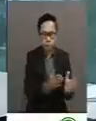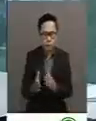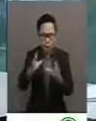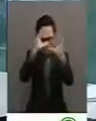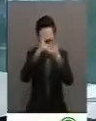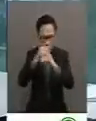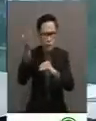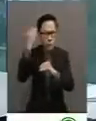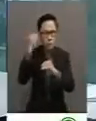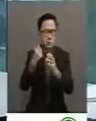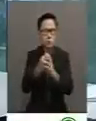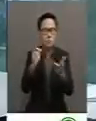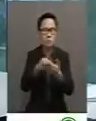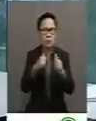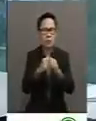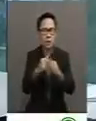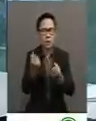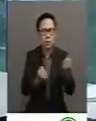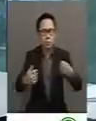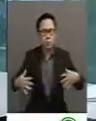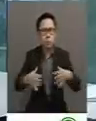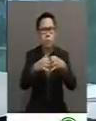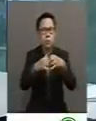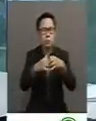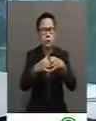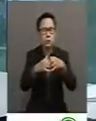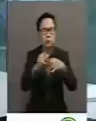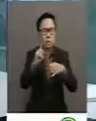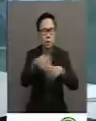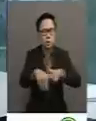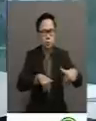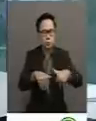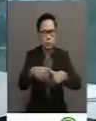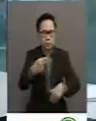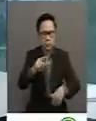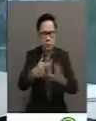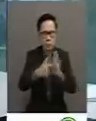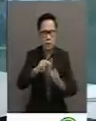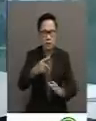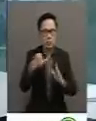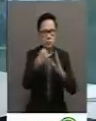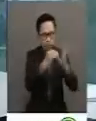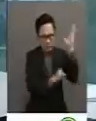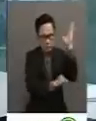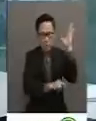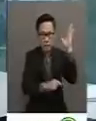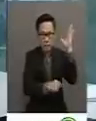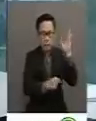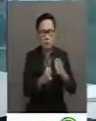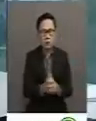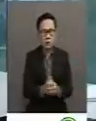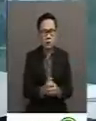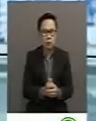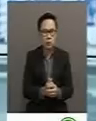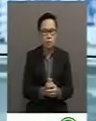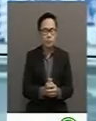เมื่อคืนที่ผ่านมาอุบัติเหตุที่เกิดขึ้นที่ชุมชนหลังวัดเมืองยะลานะครับเป็นกรณี